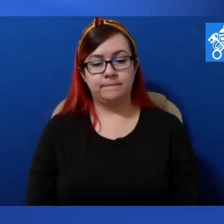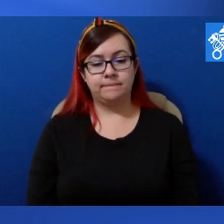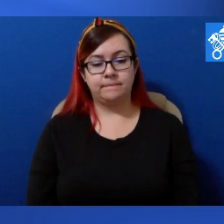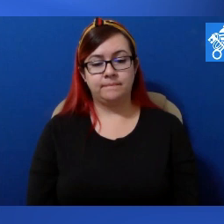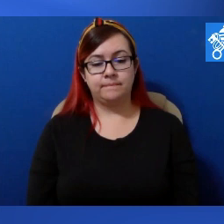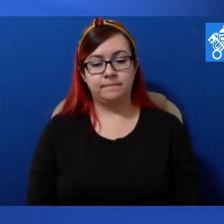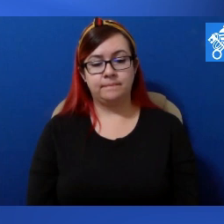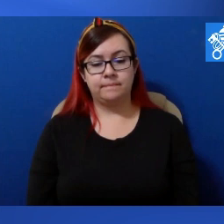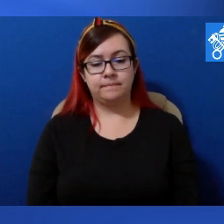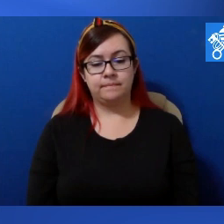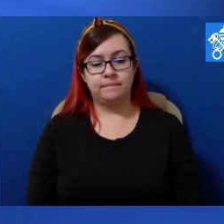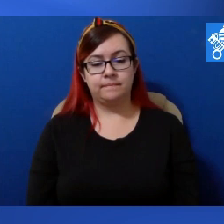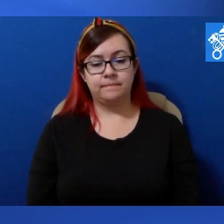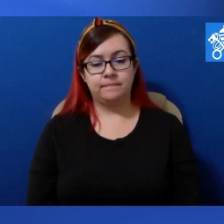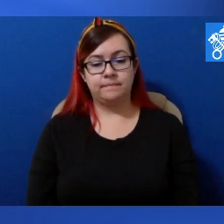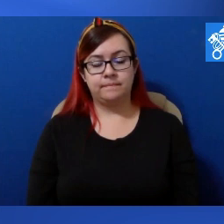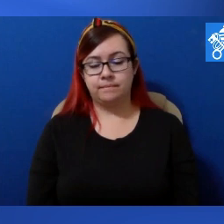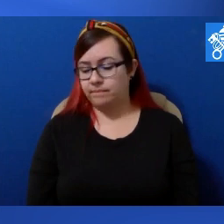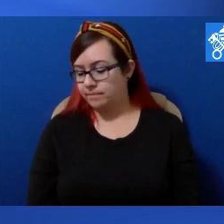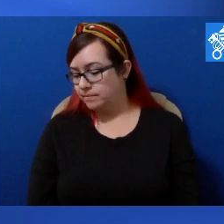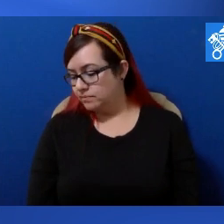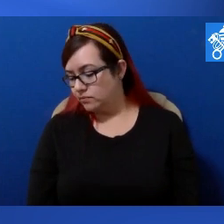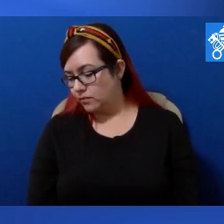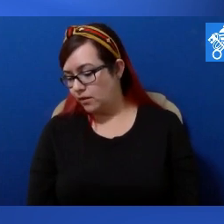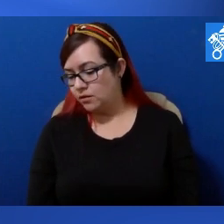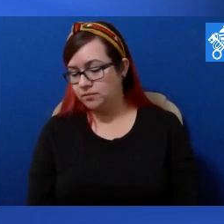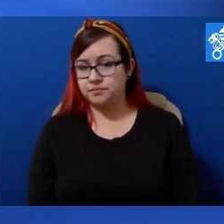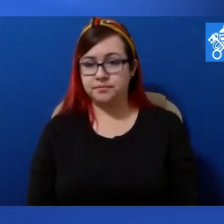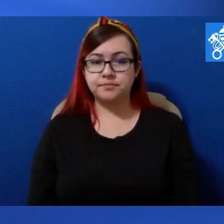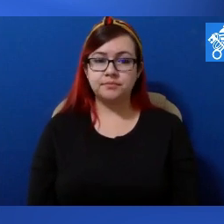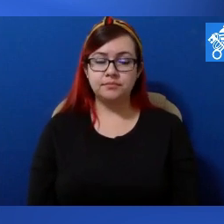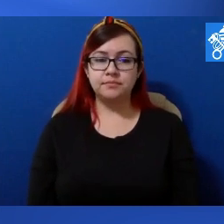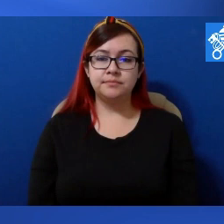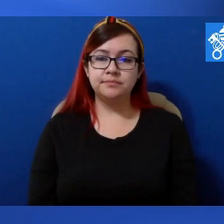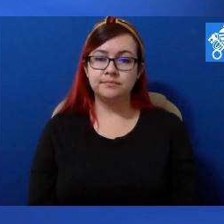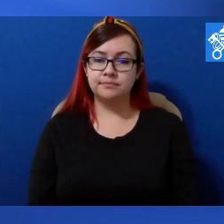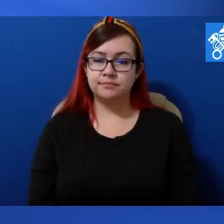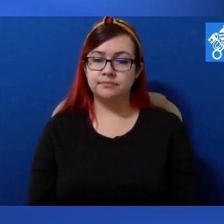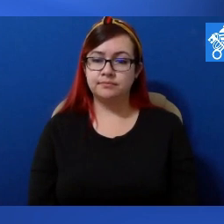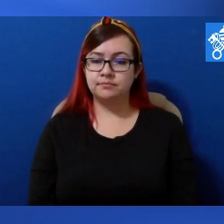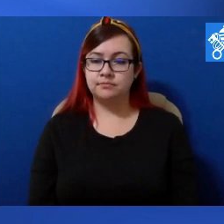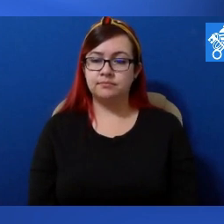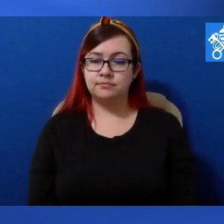Saint Thomas l'a défini comme une douleur de l'âme comparable à celle des nerfs pour le corps.